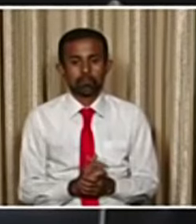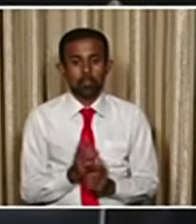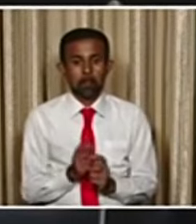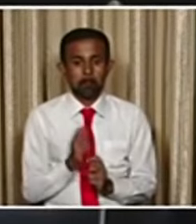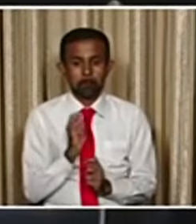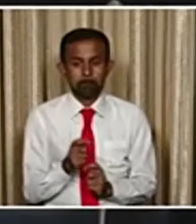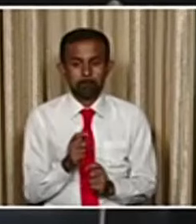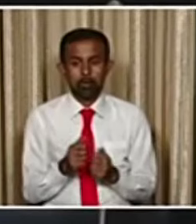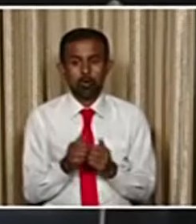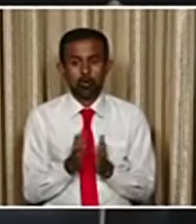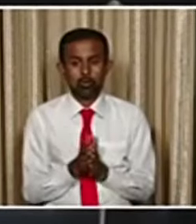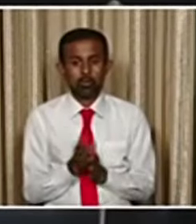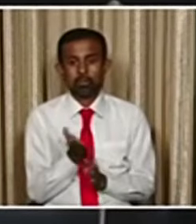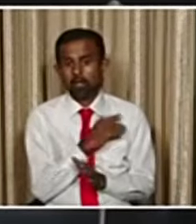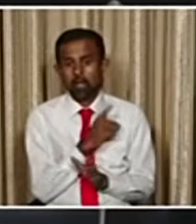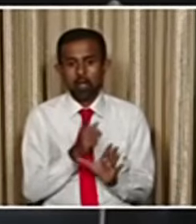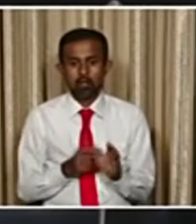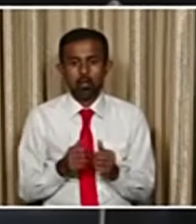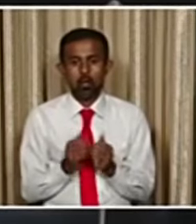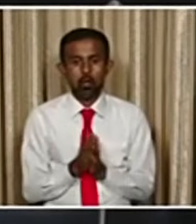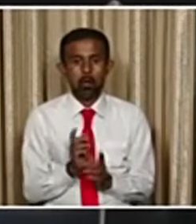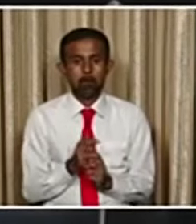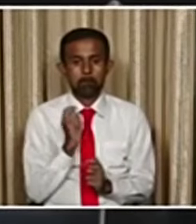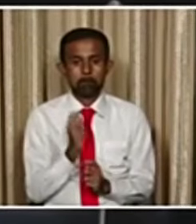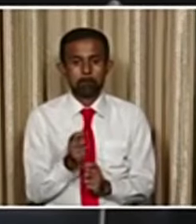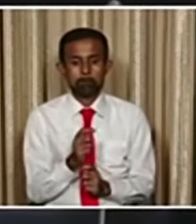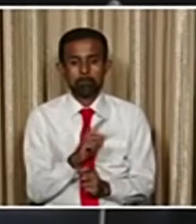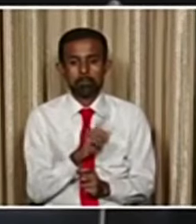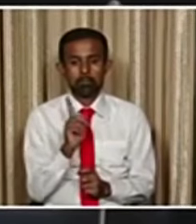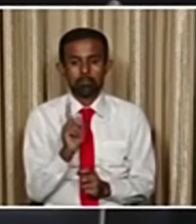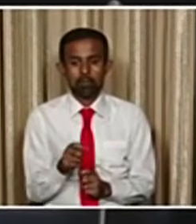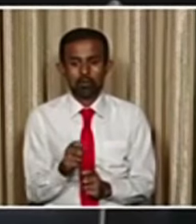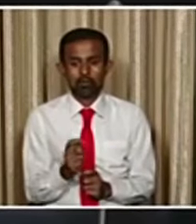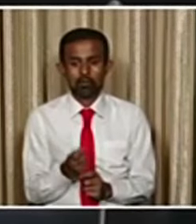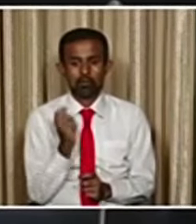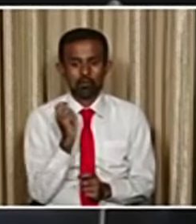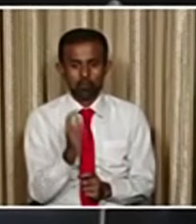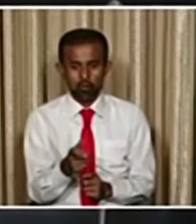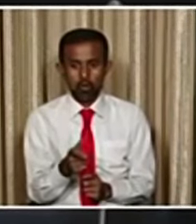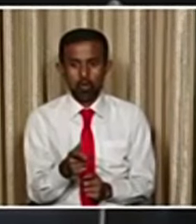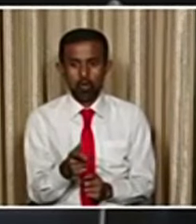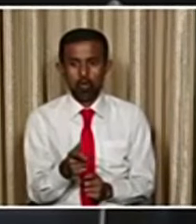ಪಡಿ ಮೇ ಒಕ್ಕಮ ಸಿದ್ಧಿ ದಿಯದ್ದಿ ಗಿಯ ಅವೃದ್ಧ ಸೀಲಮ ದಿನಾಗೆ ಪಡಿಯ ರೂಪಾಯಿ ದಹದಾಗಿ ಮಡಿಕರಲ ದೀಲದೇನು